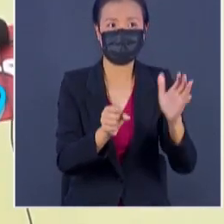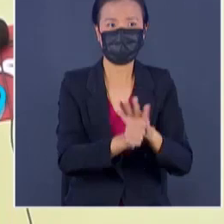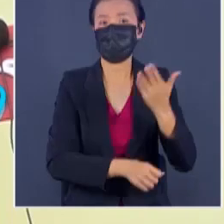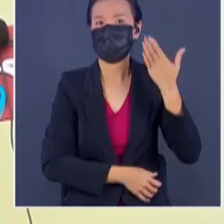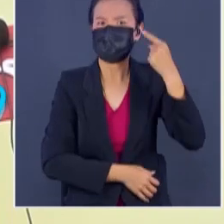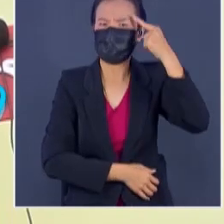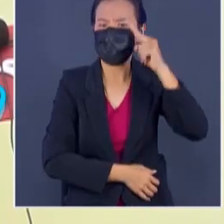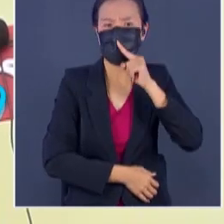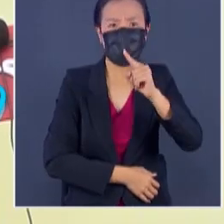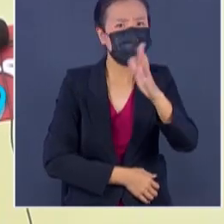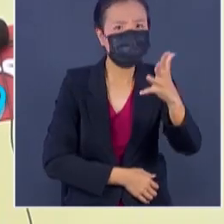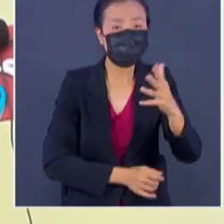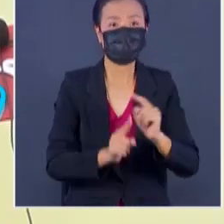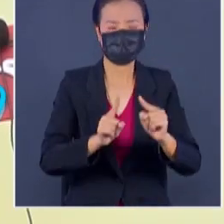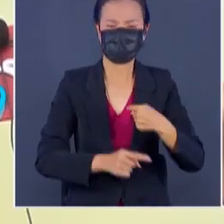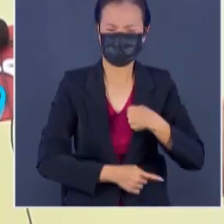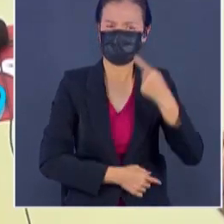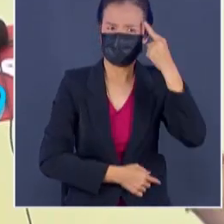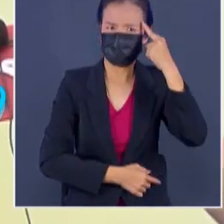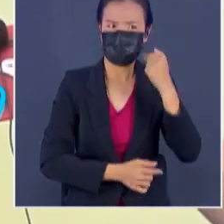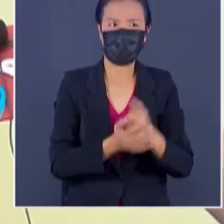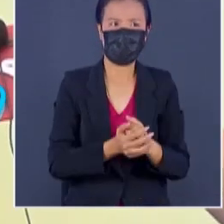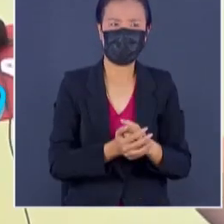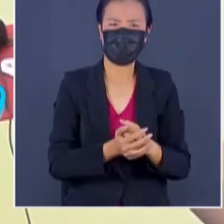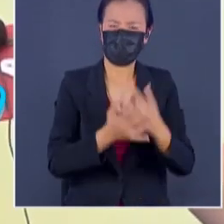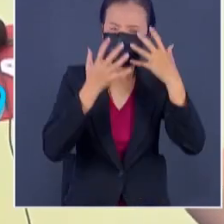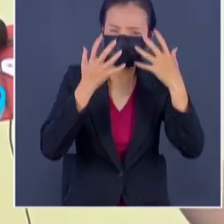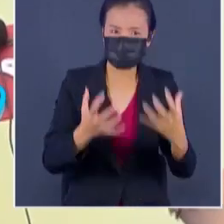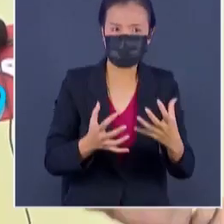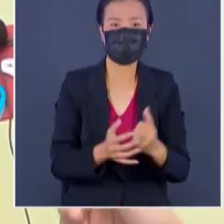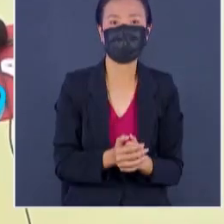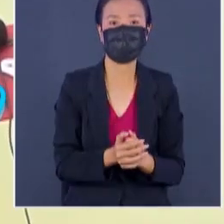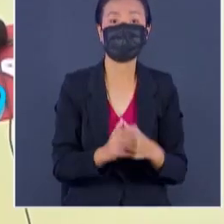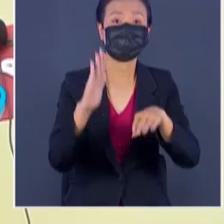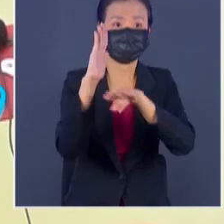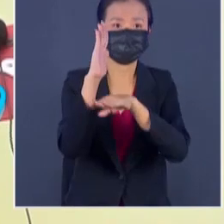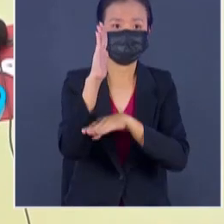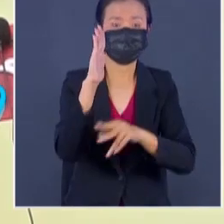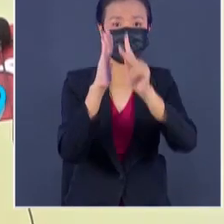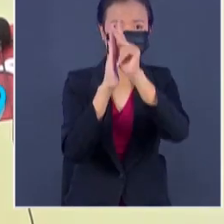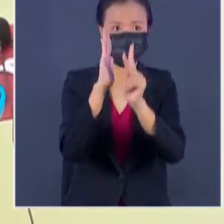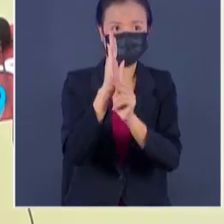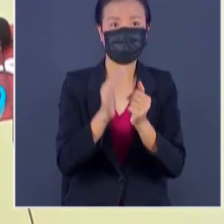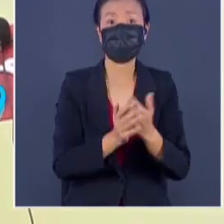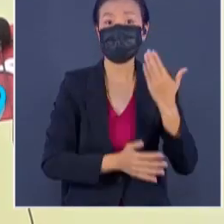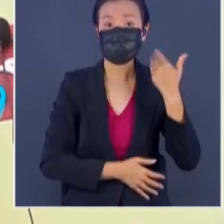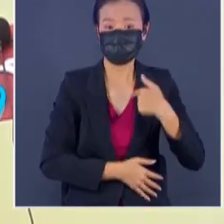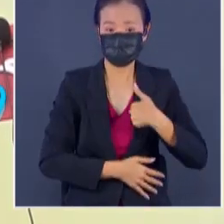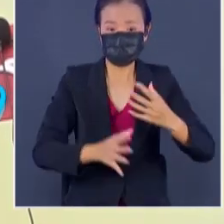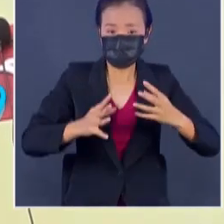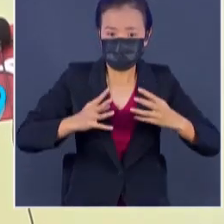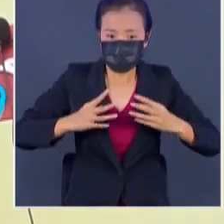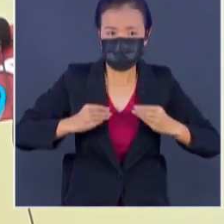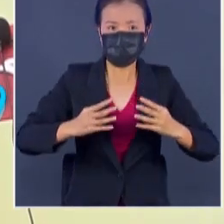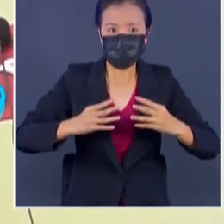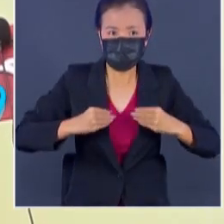าไม่เคยคิดจะฟ้องร้องกันแต่เอมมี่มองว่ามันเริ่มหนักมากขึ้นก็ขอให้เป็นกระบวนการของกฎหมายค่ะที่ผ่านมาเอมมี่ยอมเขามาโดย